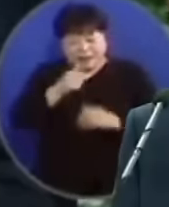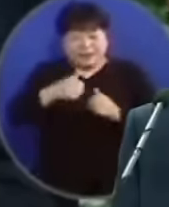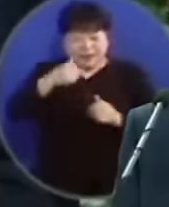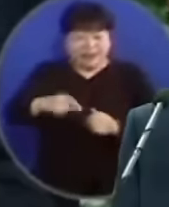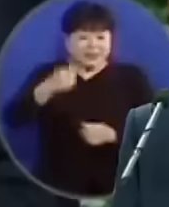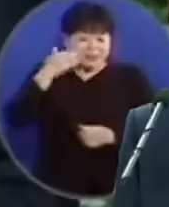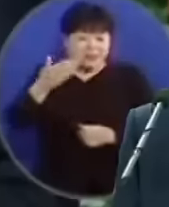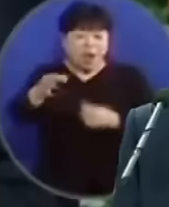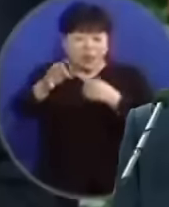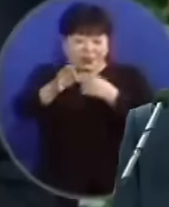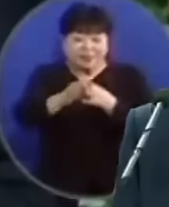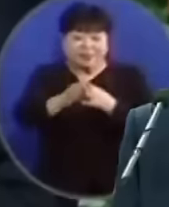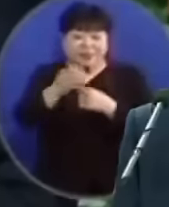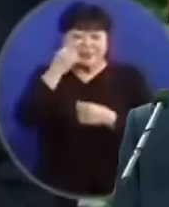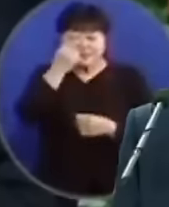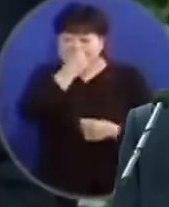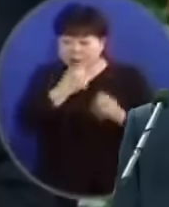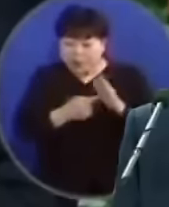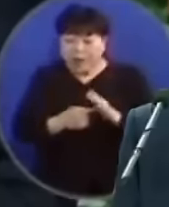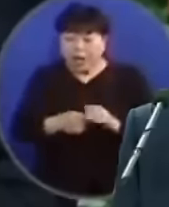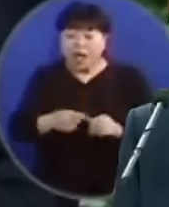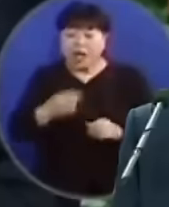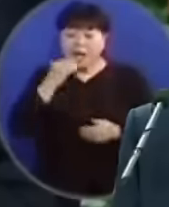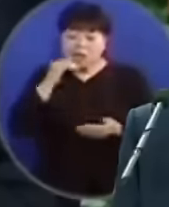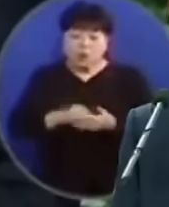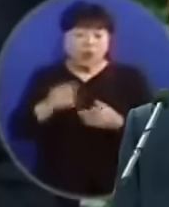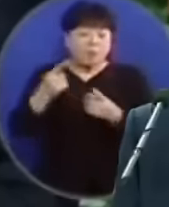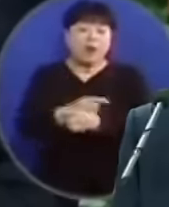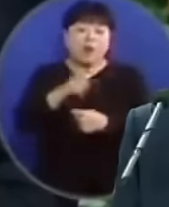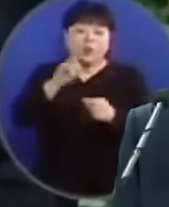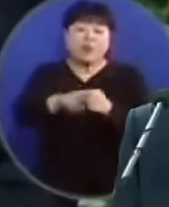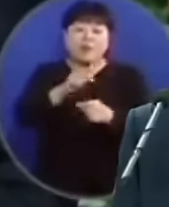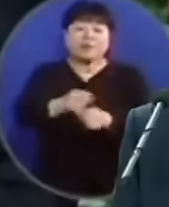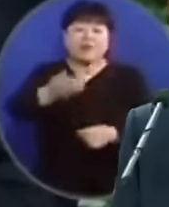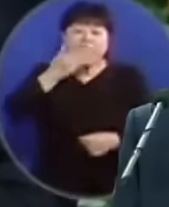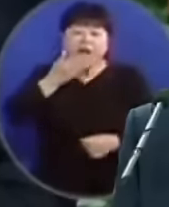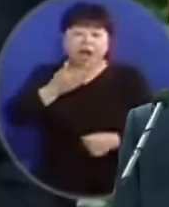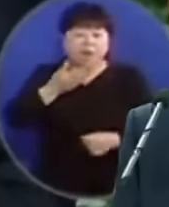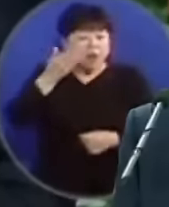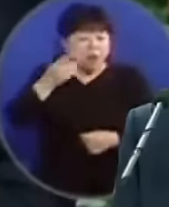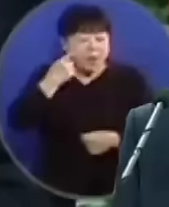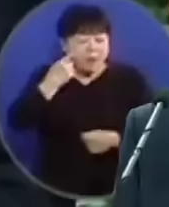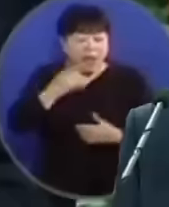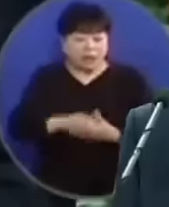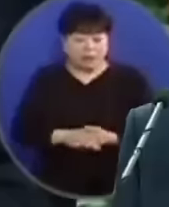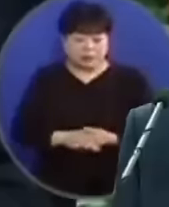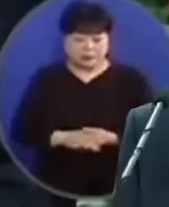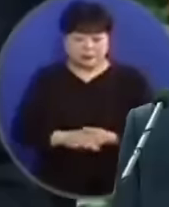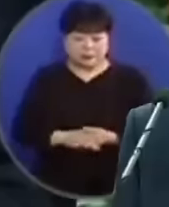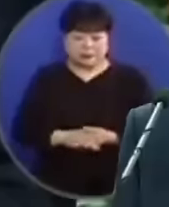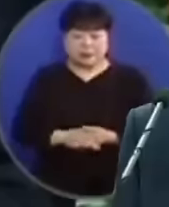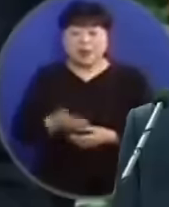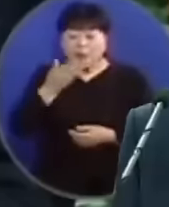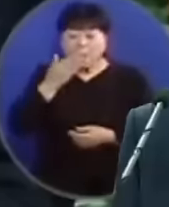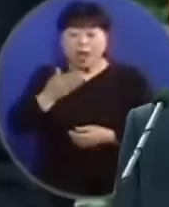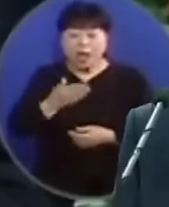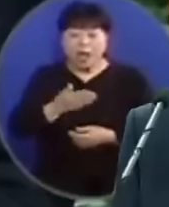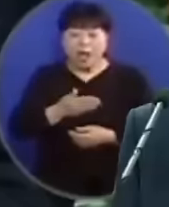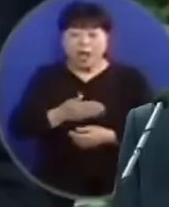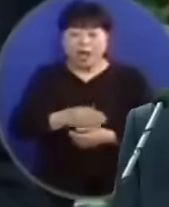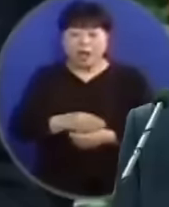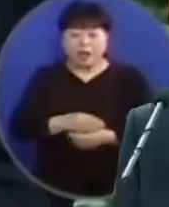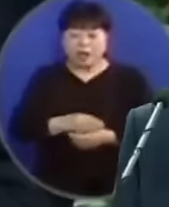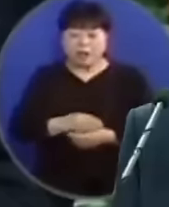증명하라. 돌을 떡으로 만들어 먹으면 하나님의 아들인 것을 인정해 주겠다. 금강성도 식후경이다.